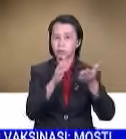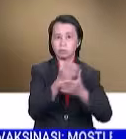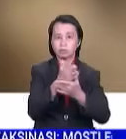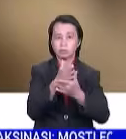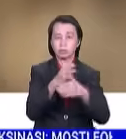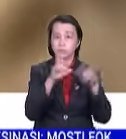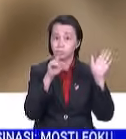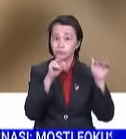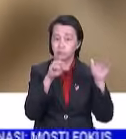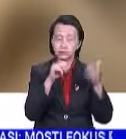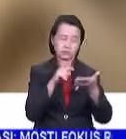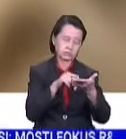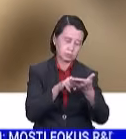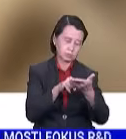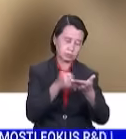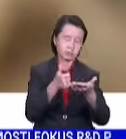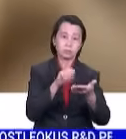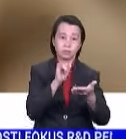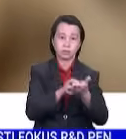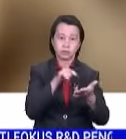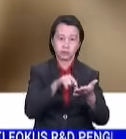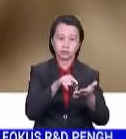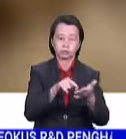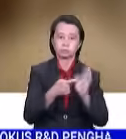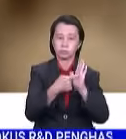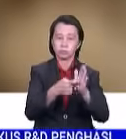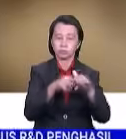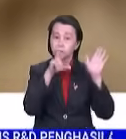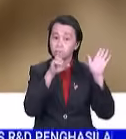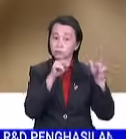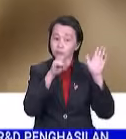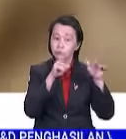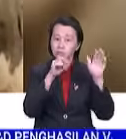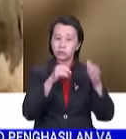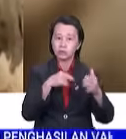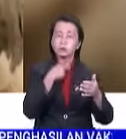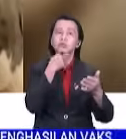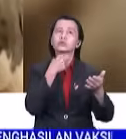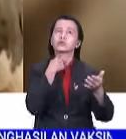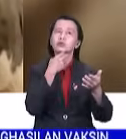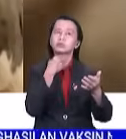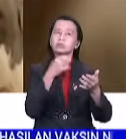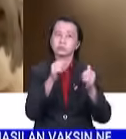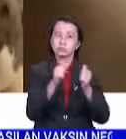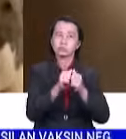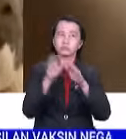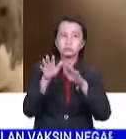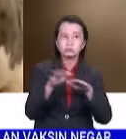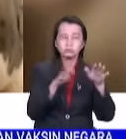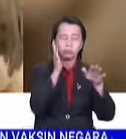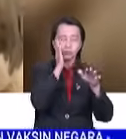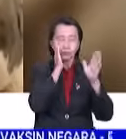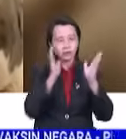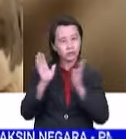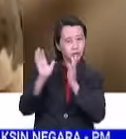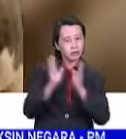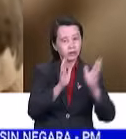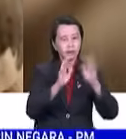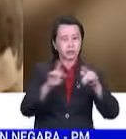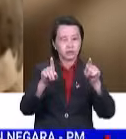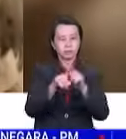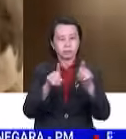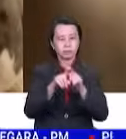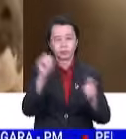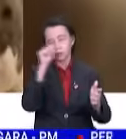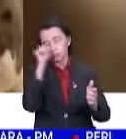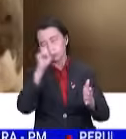laman cita biji Badly itu memaparkan burung itu yang mengalunkan suaranya peselingkuh kepala tidak ubah seperti